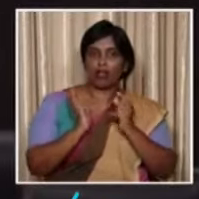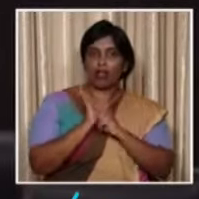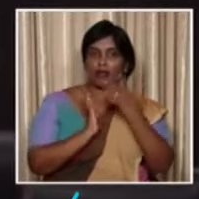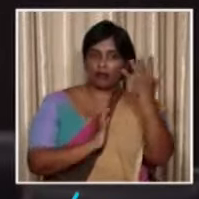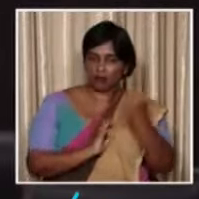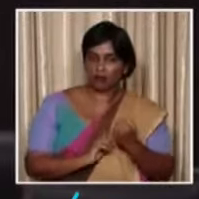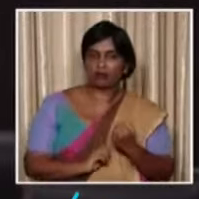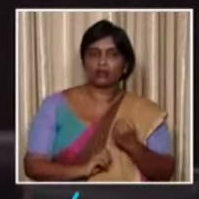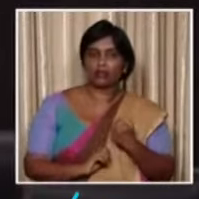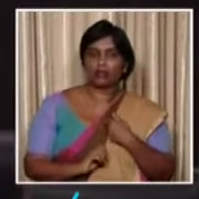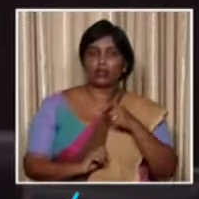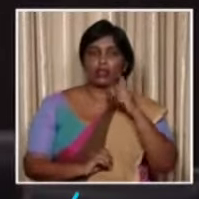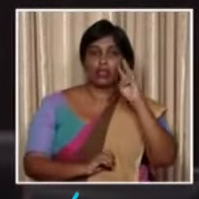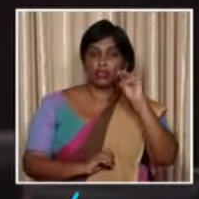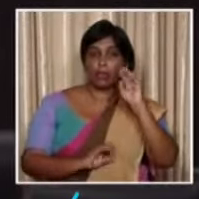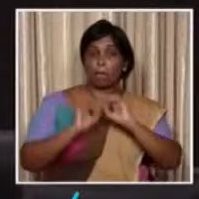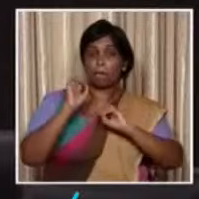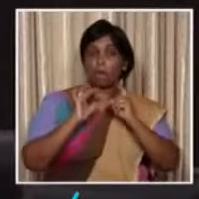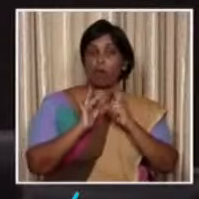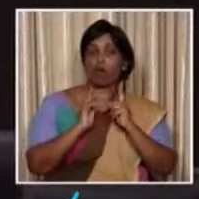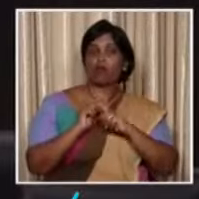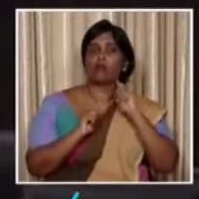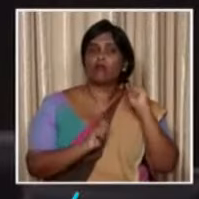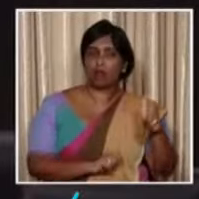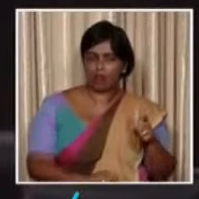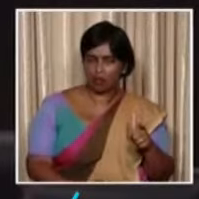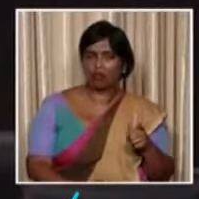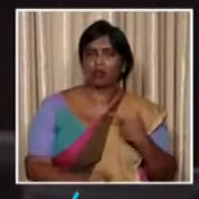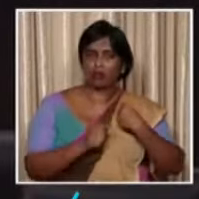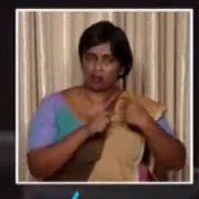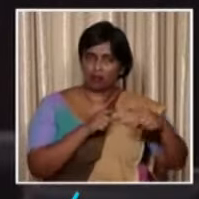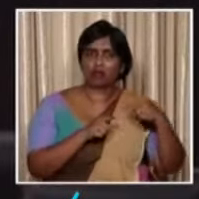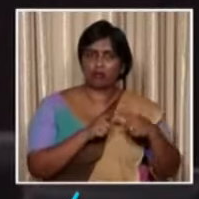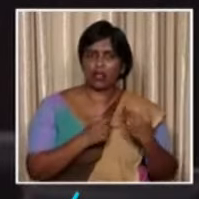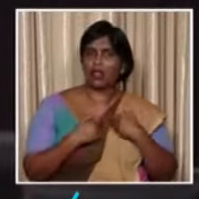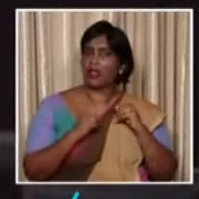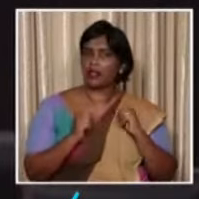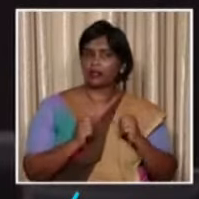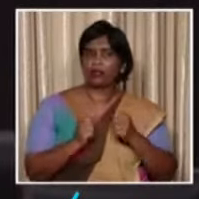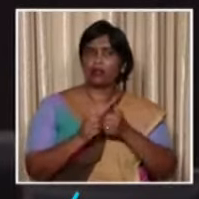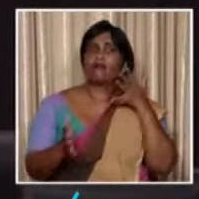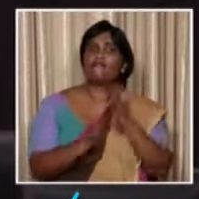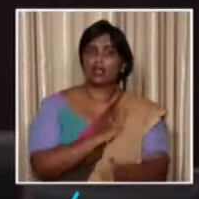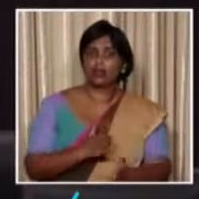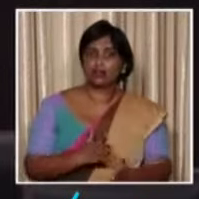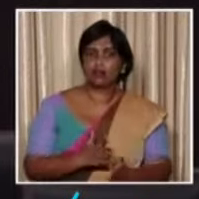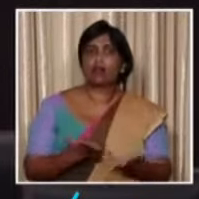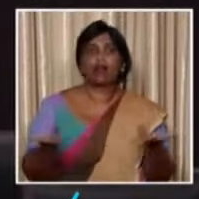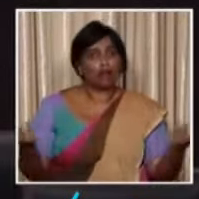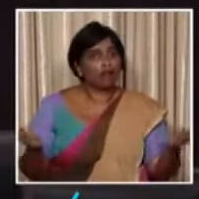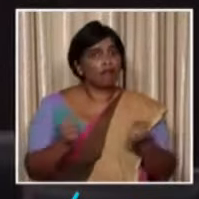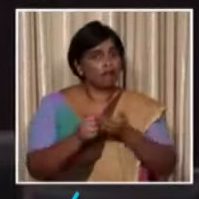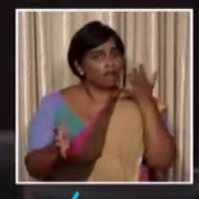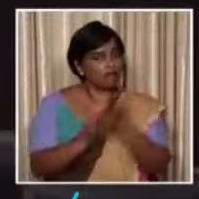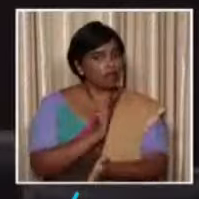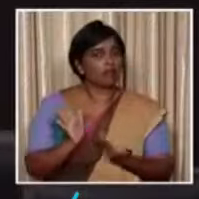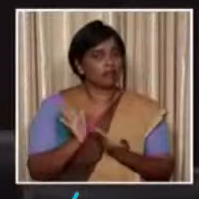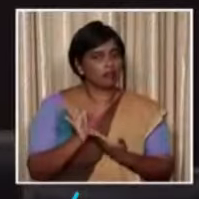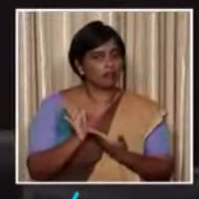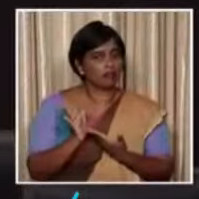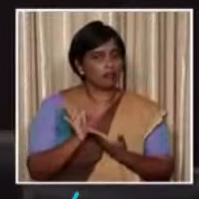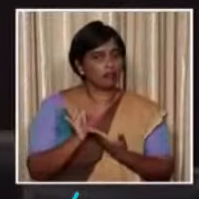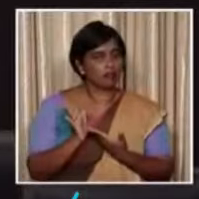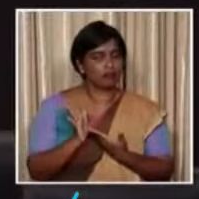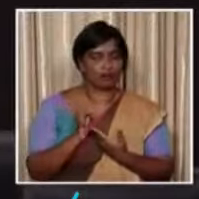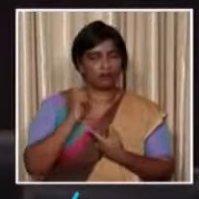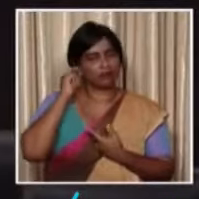ණය ගත්තා 100ට 30ට පොලී ගෙවයි ඇයි ඒ ඇයි ඒ කාගේ වැරදින්ද මෙන්න මේවා තමයි වැරදි මේවා